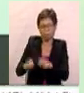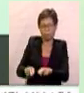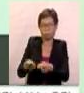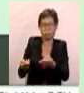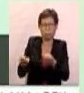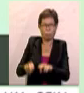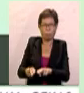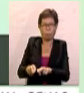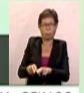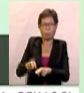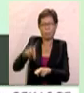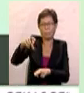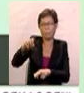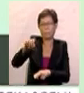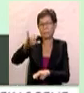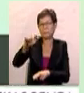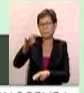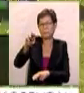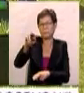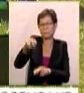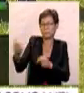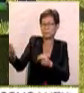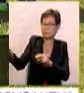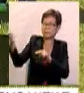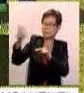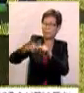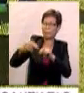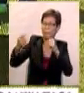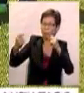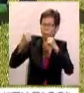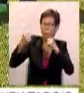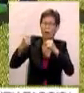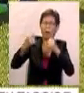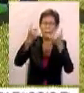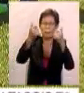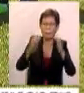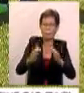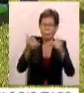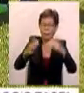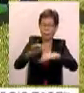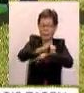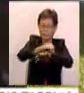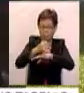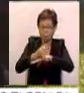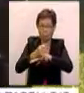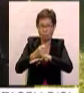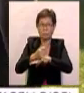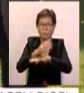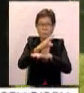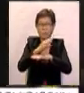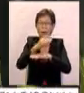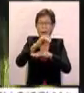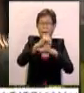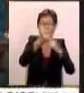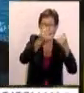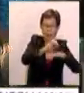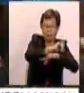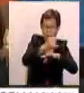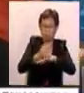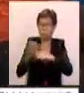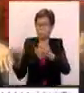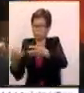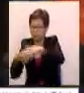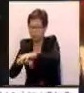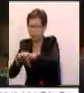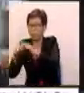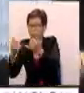menandatangani Benjamin, itu menambah kekuatan. Hasil gabungan bintang-bintang import dan keringat pemain tempatan diyakini